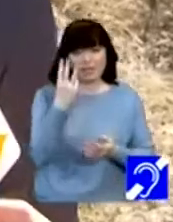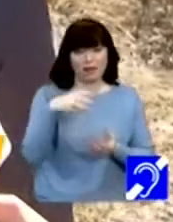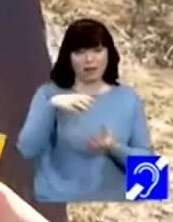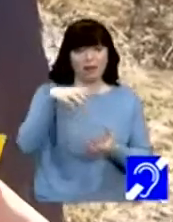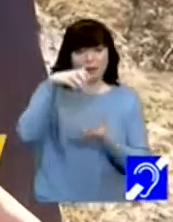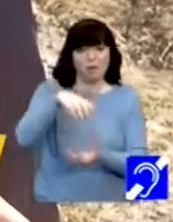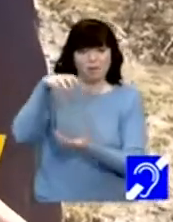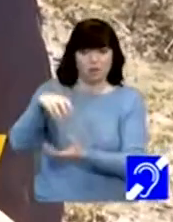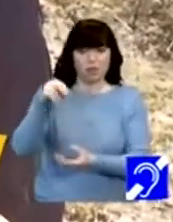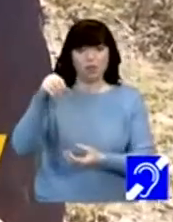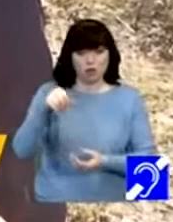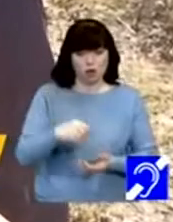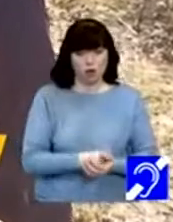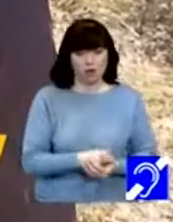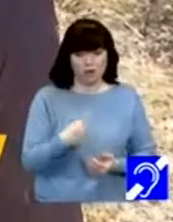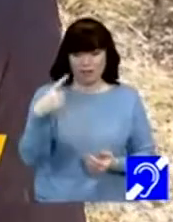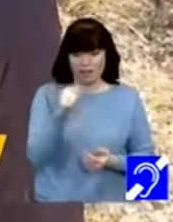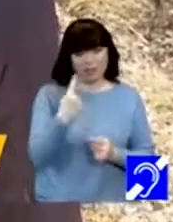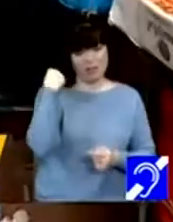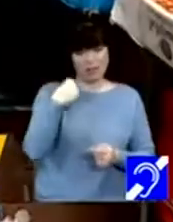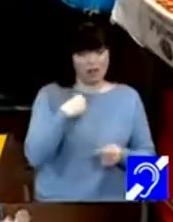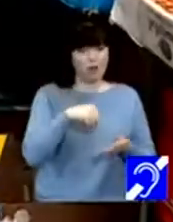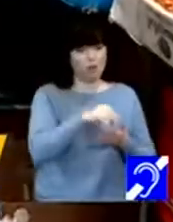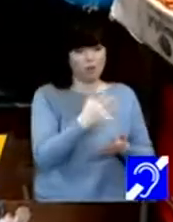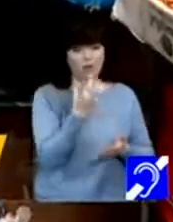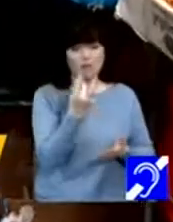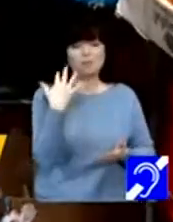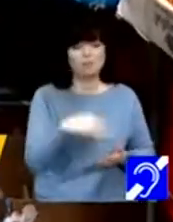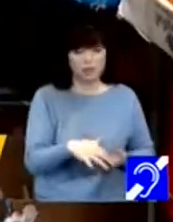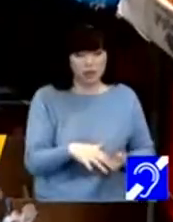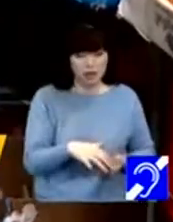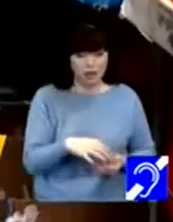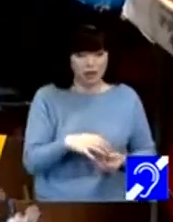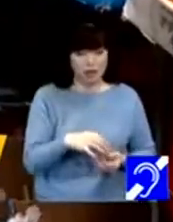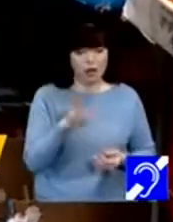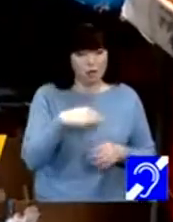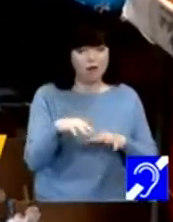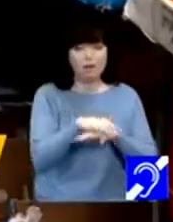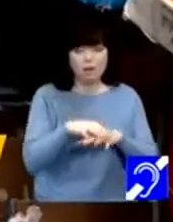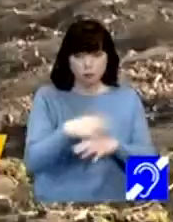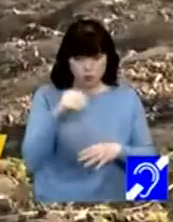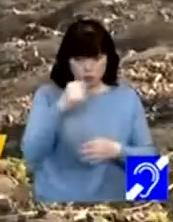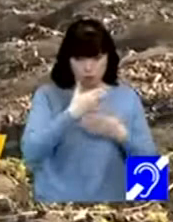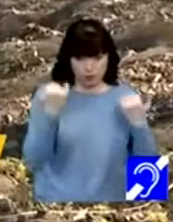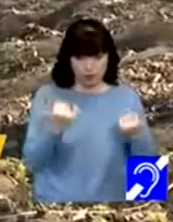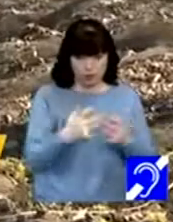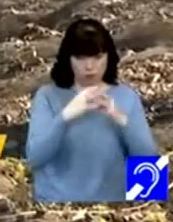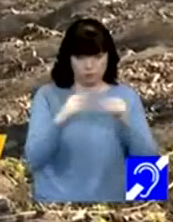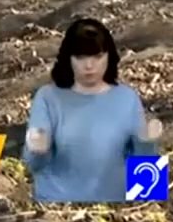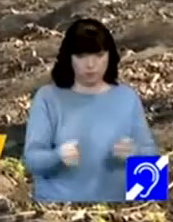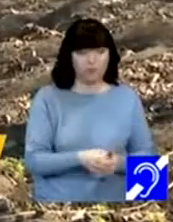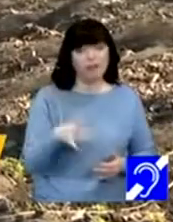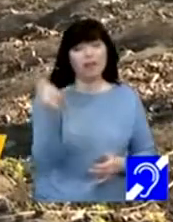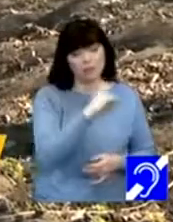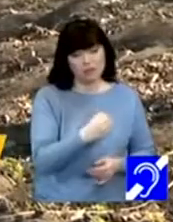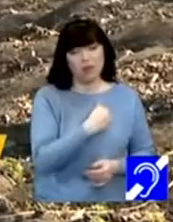de la bolniță, vineam. Cu o săptămână urmă, 5,50 lei. Și când în piață nu era niciun șer de țară. Dorința tuturor